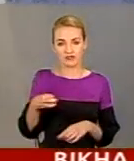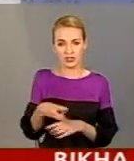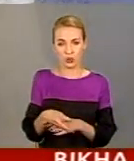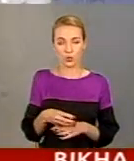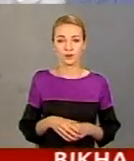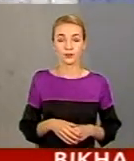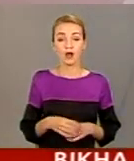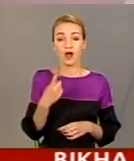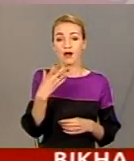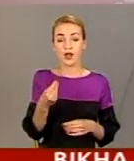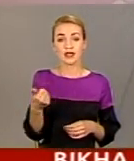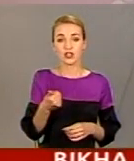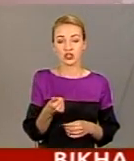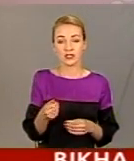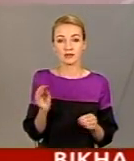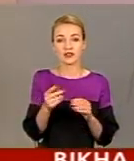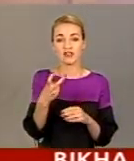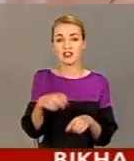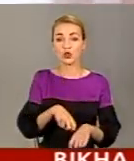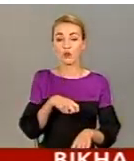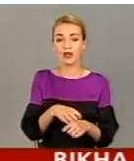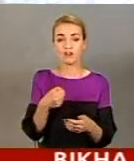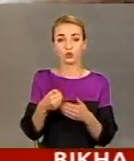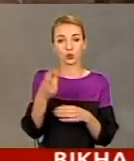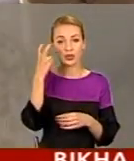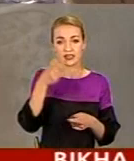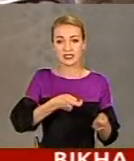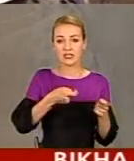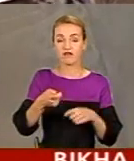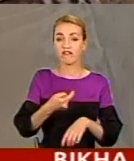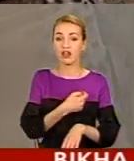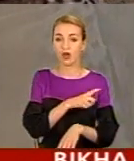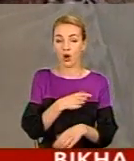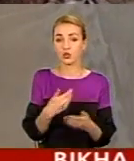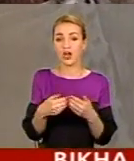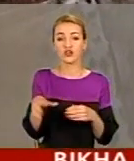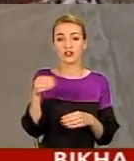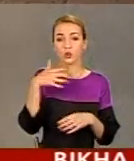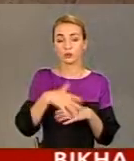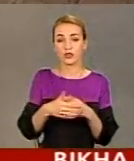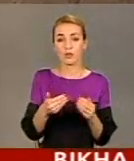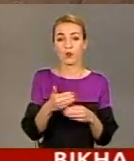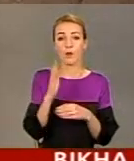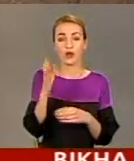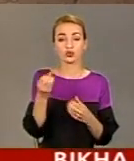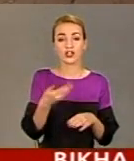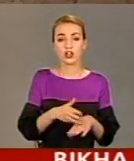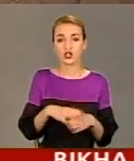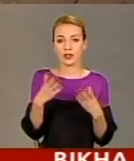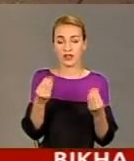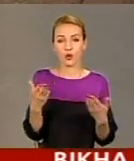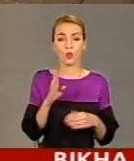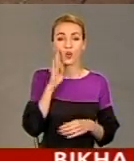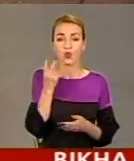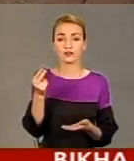на тиждень батьки збирають крихітку за 200 кілометрів до столиці, в лікарню. Він наче все розуміє, попереду ще тяжкий день, у якому